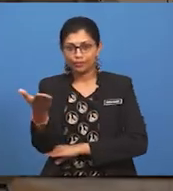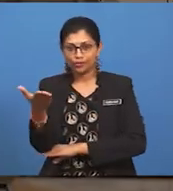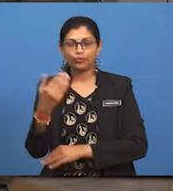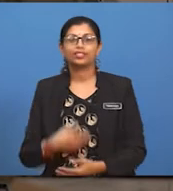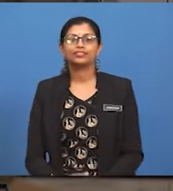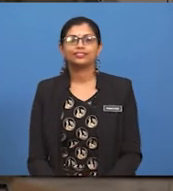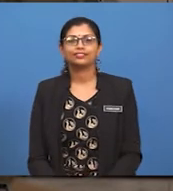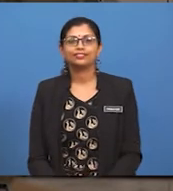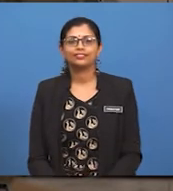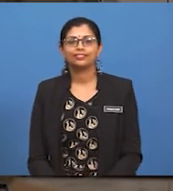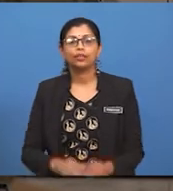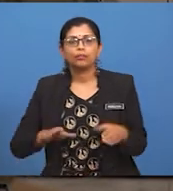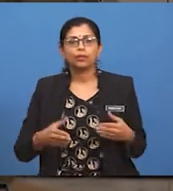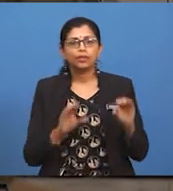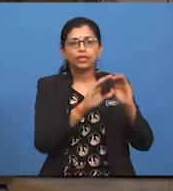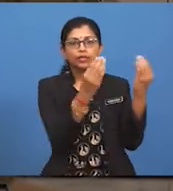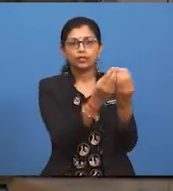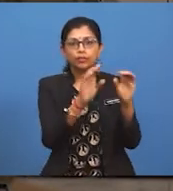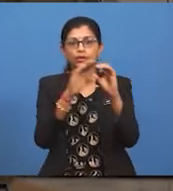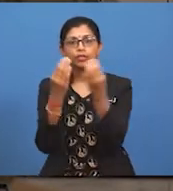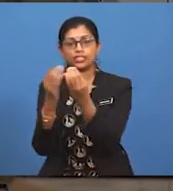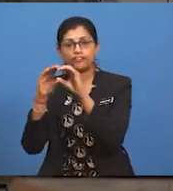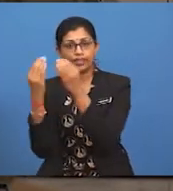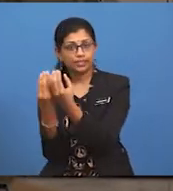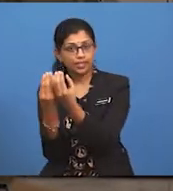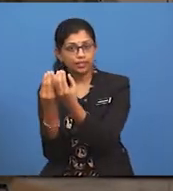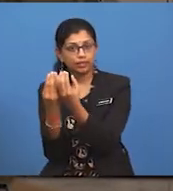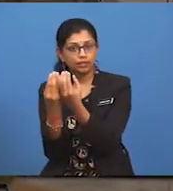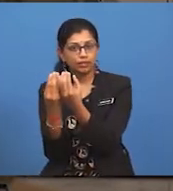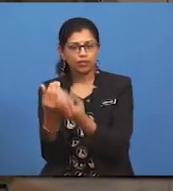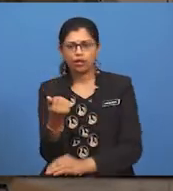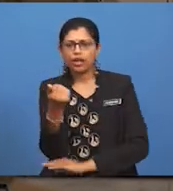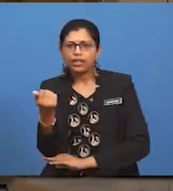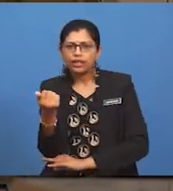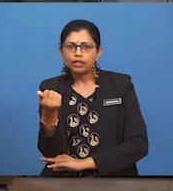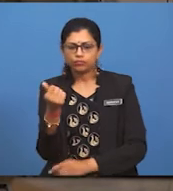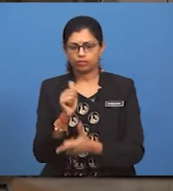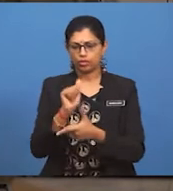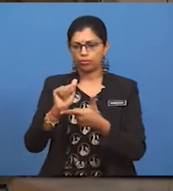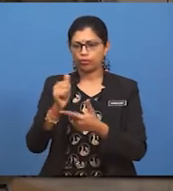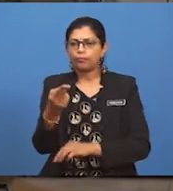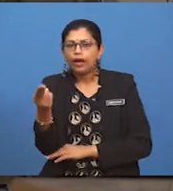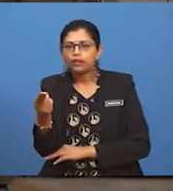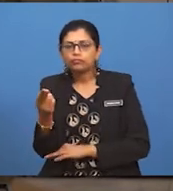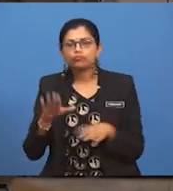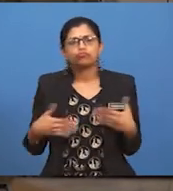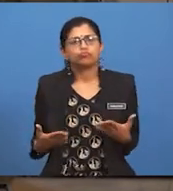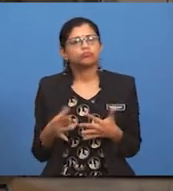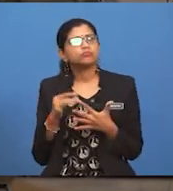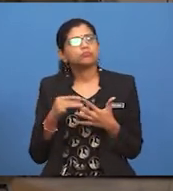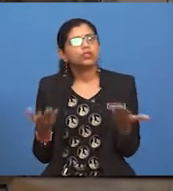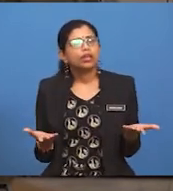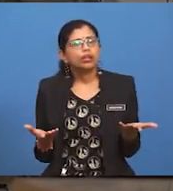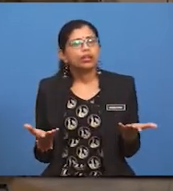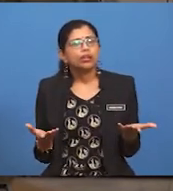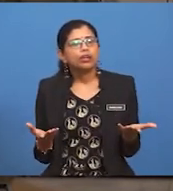Bagaimana kita mengklasifikasikan sama ada ianya alatan ataupun bahan menjawab. Bagi